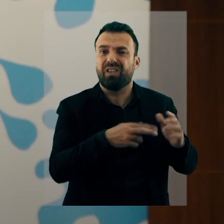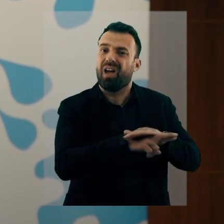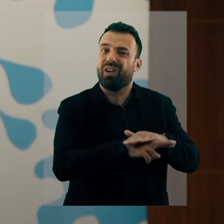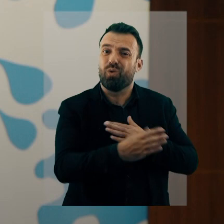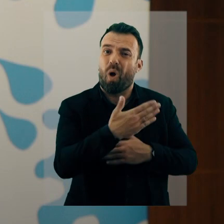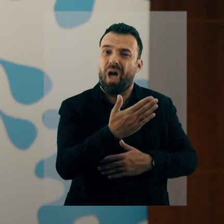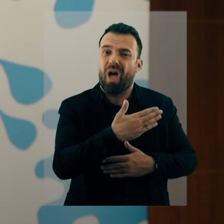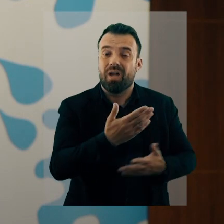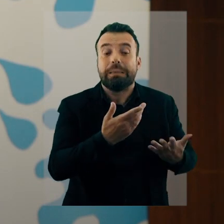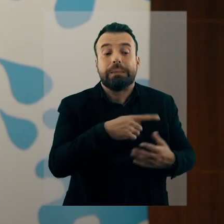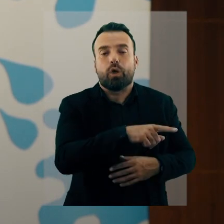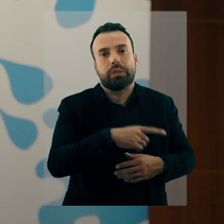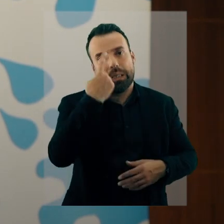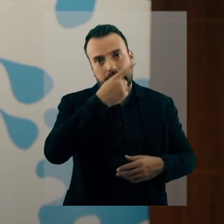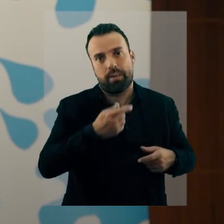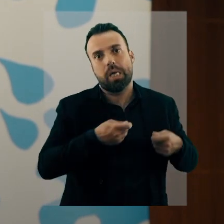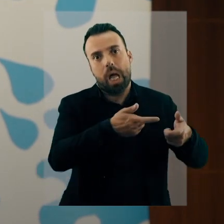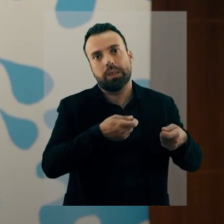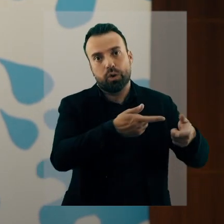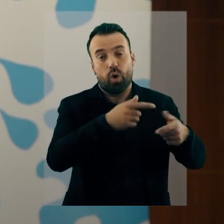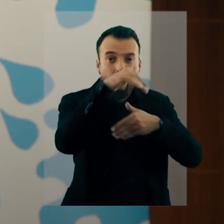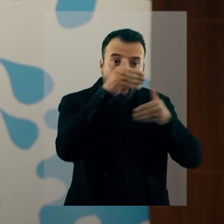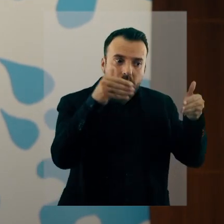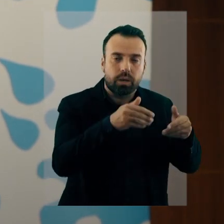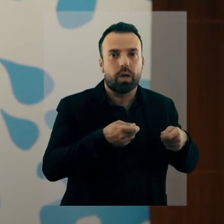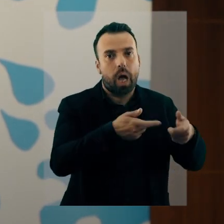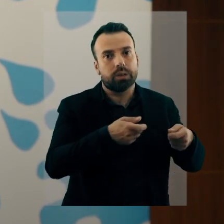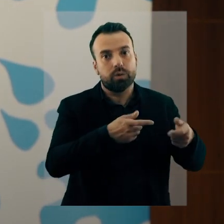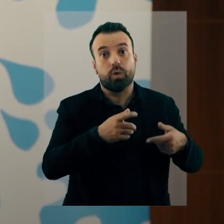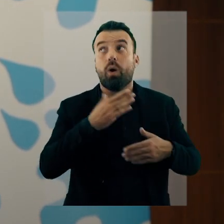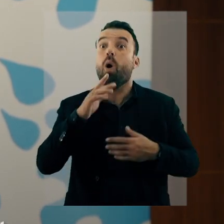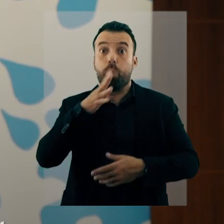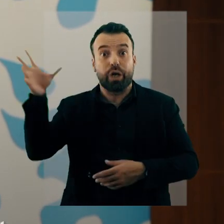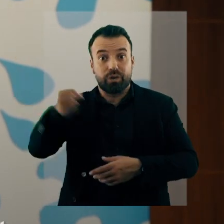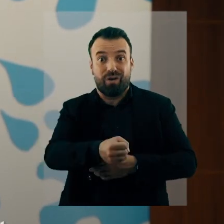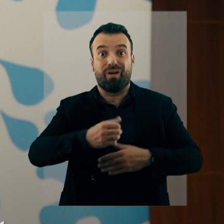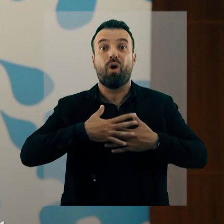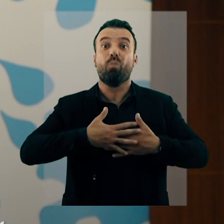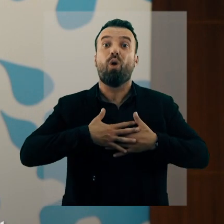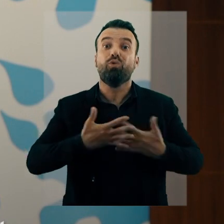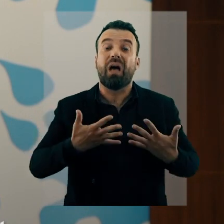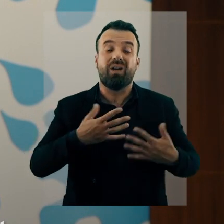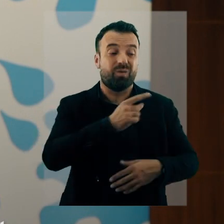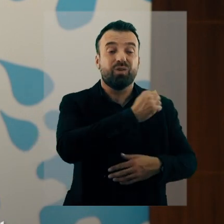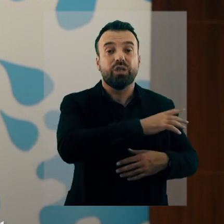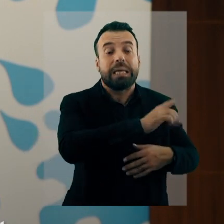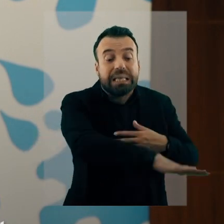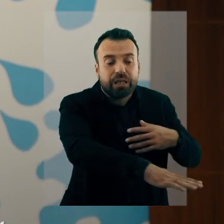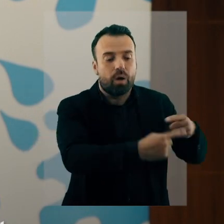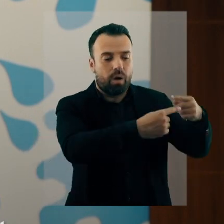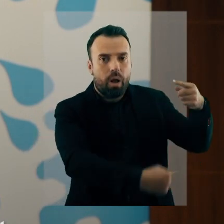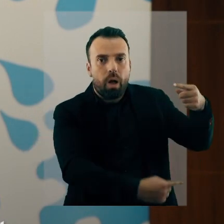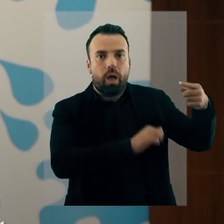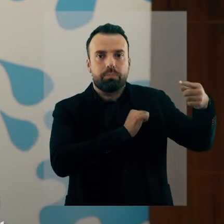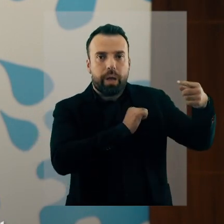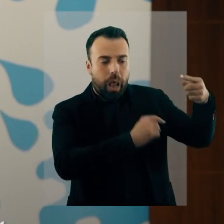teníem, precisament per falta de recursos, perquè també té un cost important atendre aquests alumnes, tot i que funcionem en voluntariat, i per tant ara podem arribar a infants